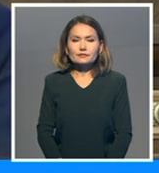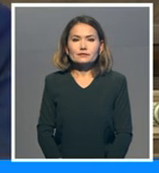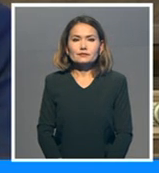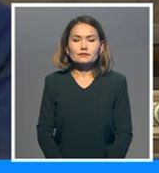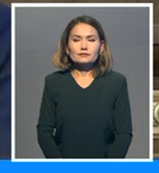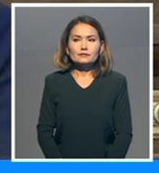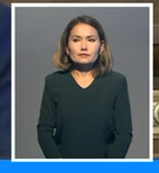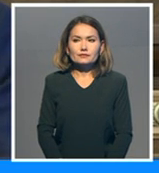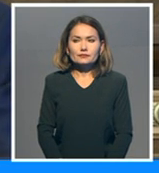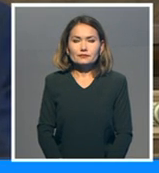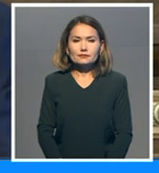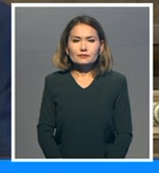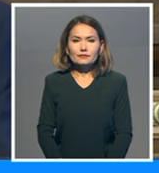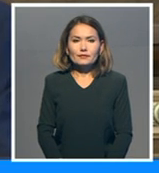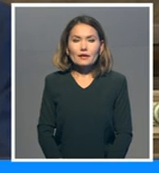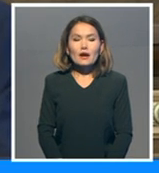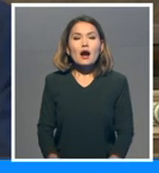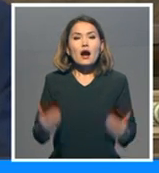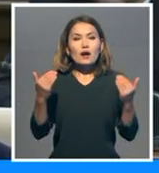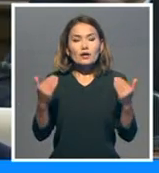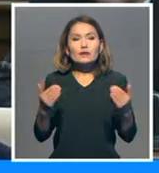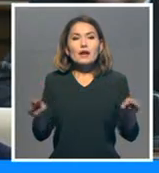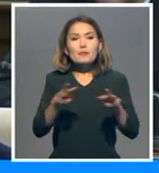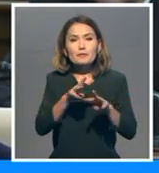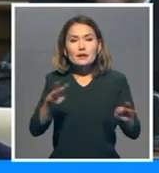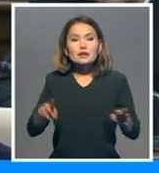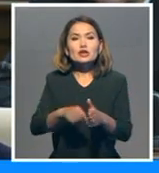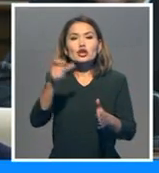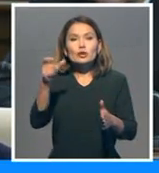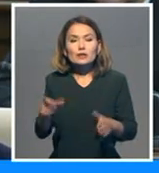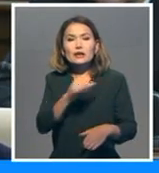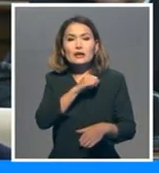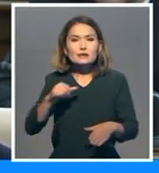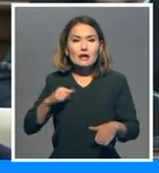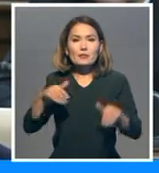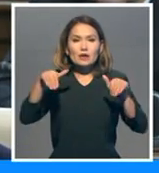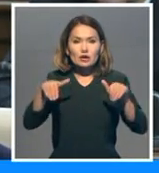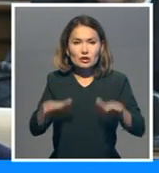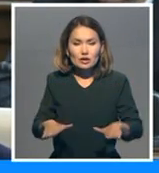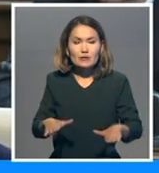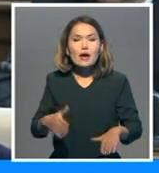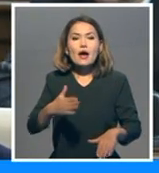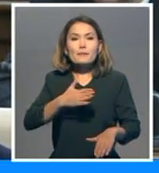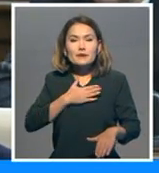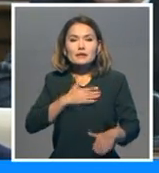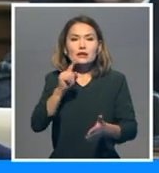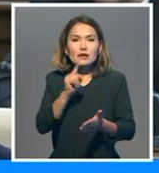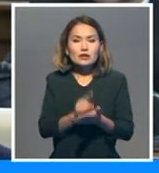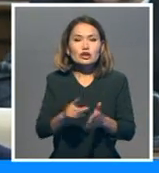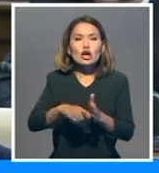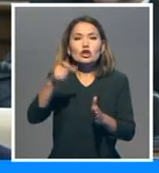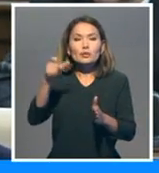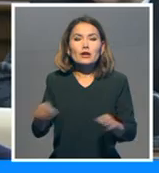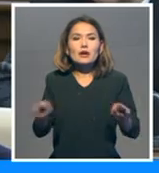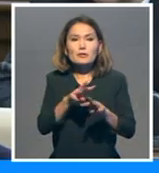среди вас эта тема нет. Өз араларыңызда бұл мәселенің әлденеше рет талқыланғанын білемін. Маған осындай ұсыныспен шыққандар да болды.